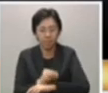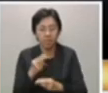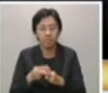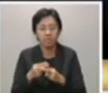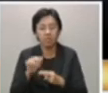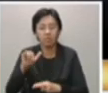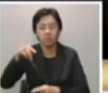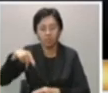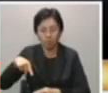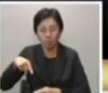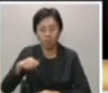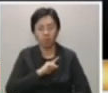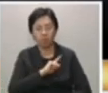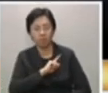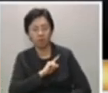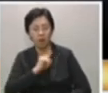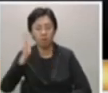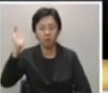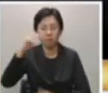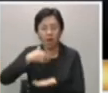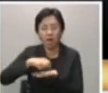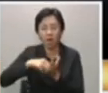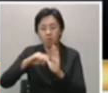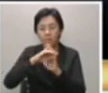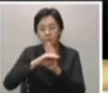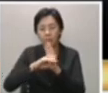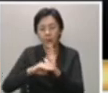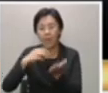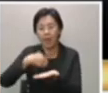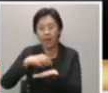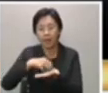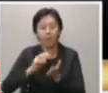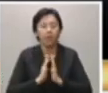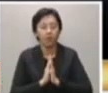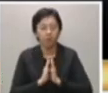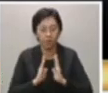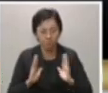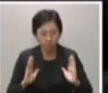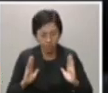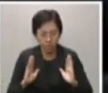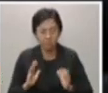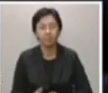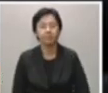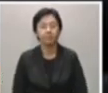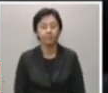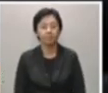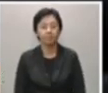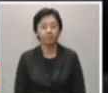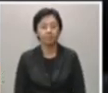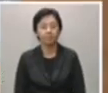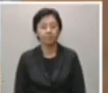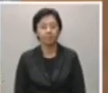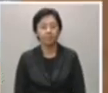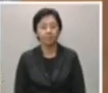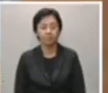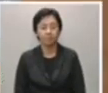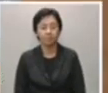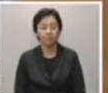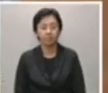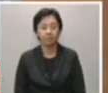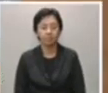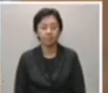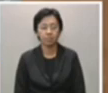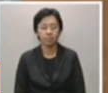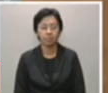สถียรจะได้ให้รายละเอียดต่อจากผมกราบขอบคุณมากท่านประธานที่เคารพครับ ครับต่อไปก็จ